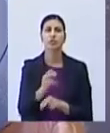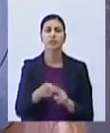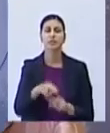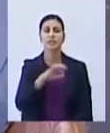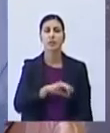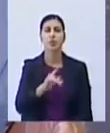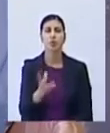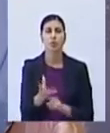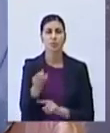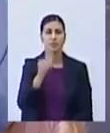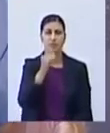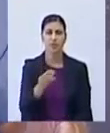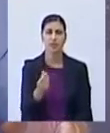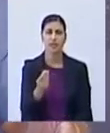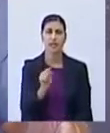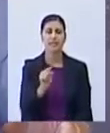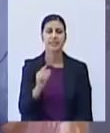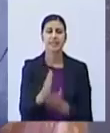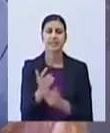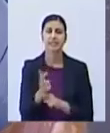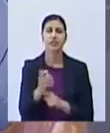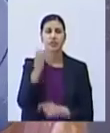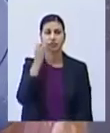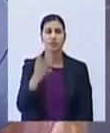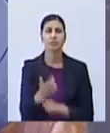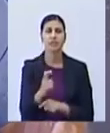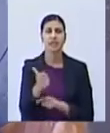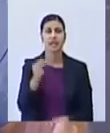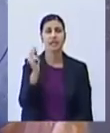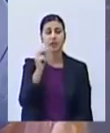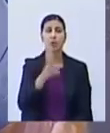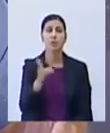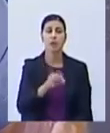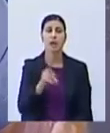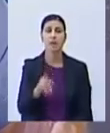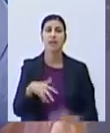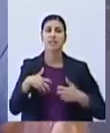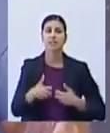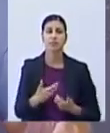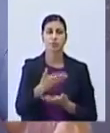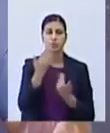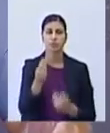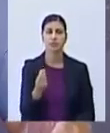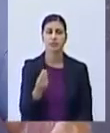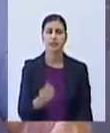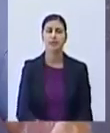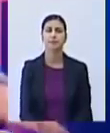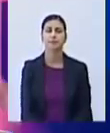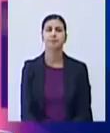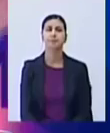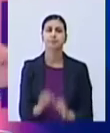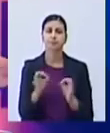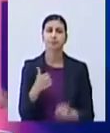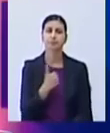არ აქვთ გადასახდელი თანხა, ხო? ისინი არიან ძალიან ჭკვიანები, ძალიან კარგად სწავლობენ, მაგრამ მათ სამწუხაროდ არ გააჩნიათ ახალ. მოდით კიდევ უფრო დავაკონკრეტოთ,